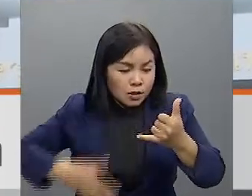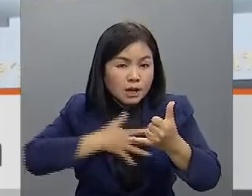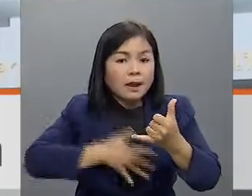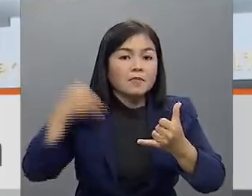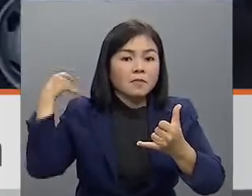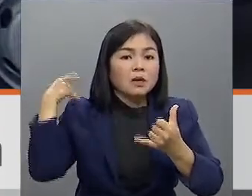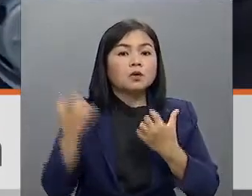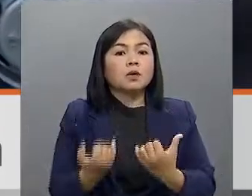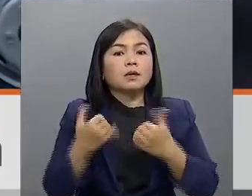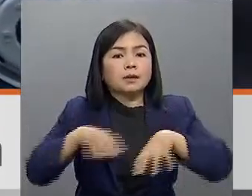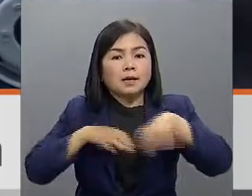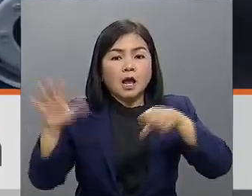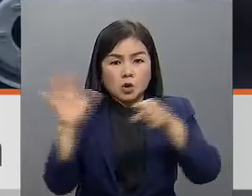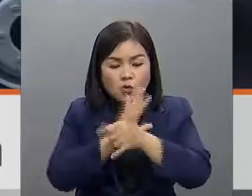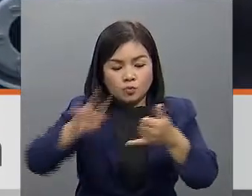การครบแล้วครับ